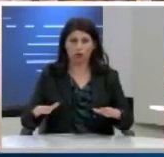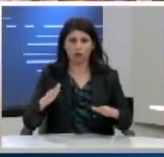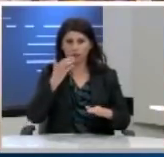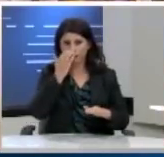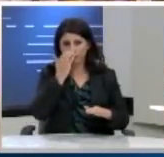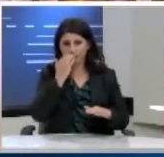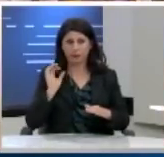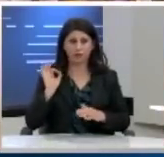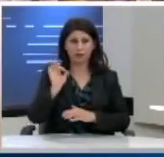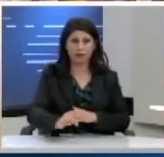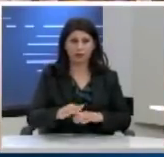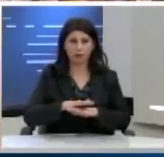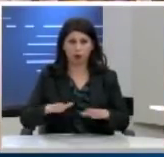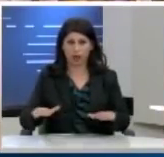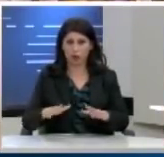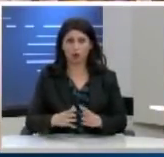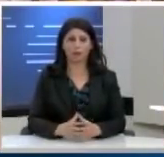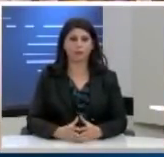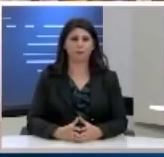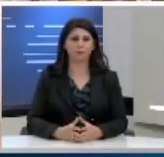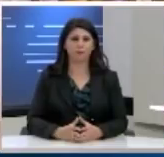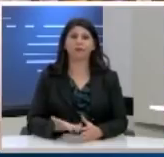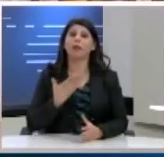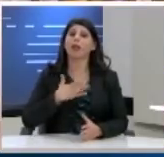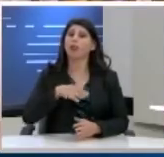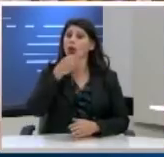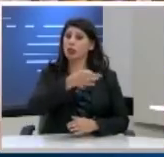φτάνοντας στο τέλος... Ησυχία, παρακαλώ, ησυχία. Θέλω να σας πω